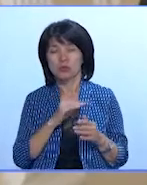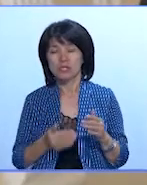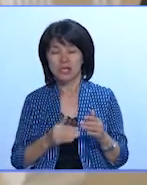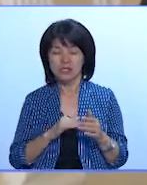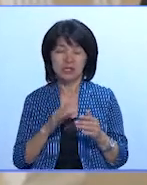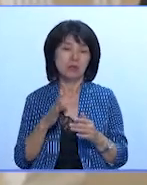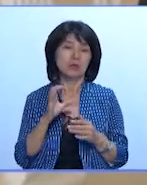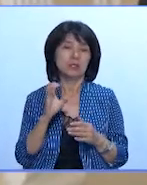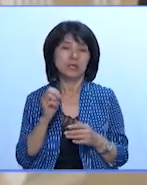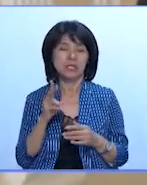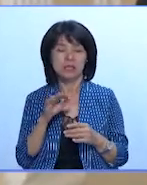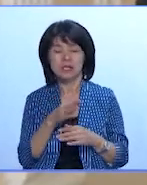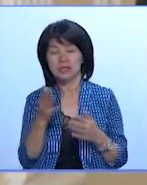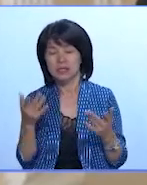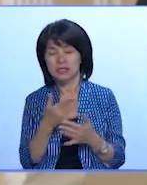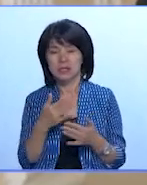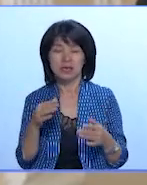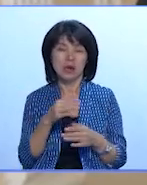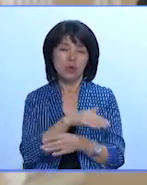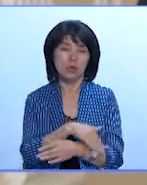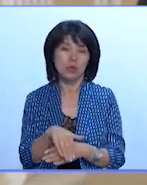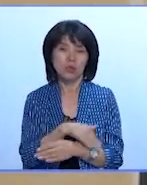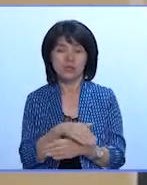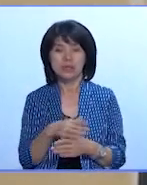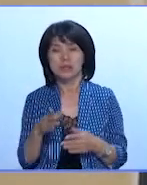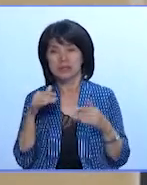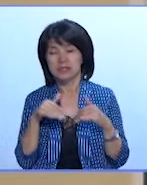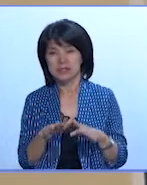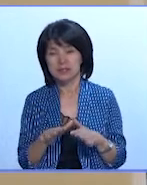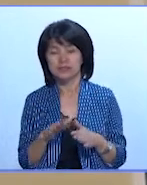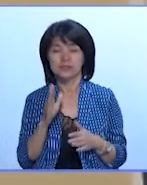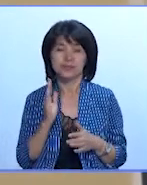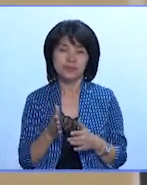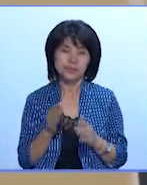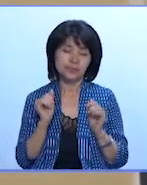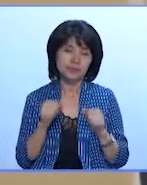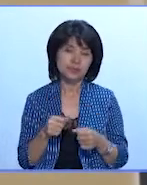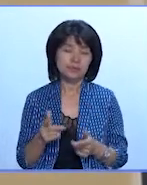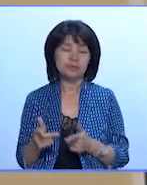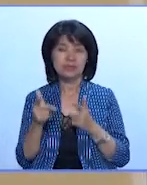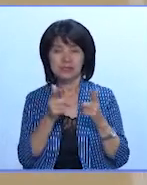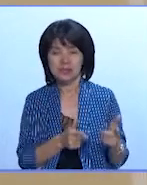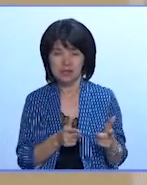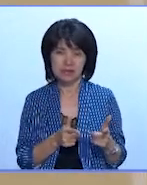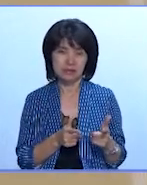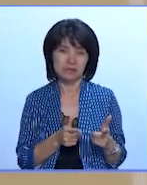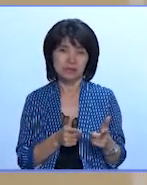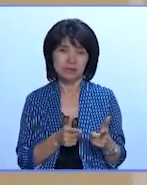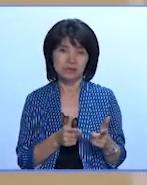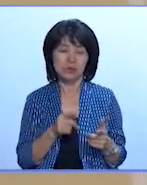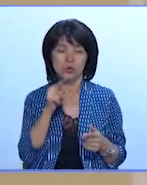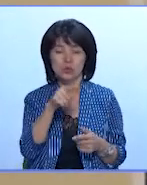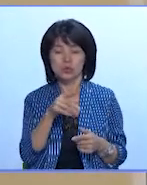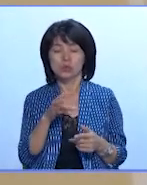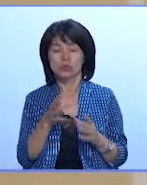несколько улиц вот эти вопросы как раз решать то есть он на стадии разрешение будет ли возможность перенести эту сумку